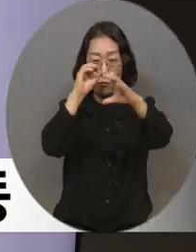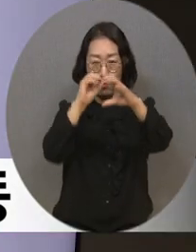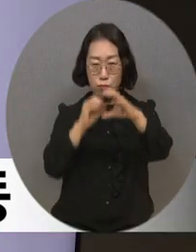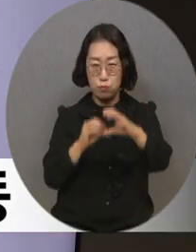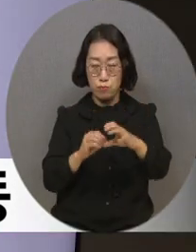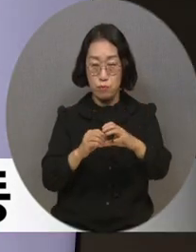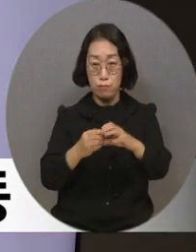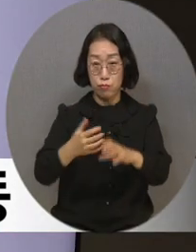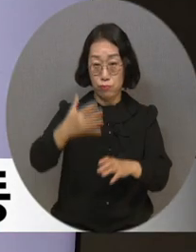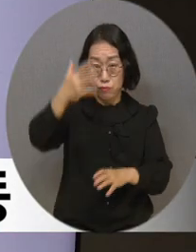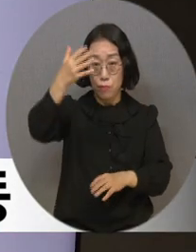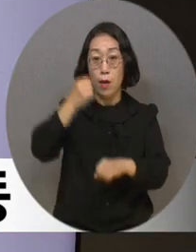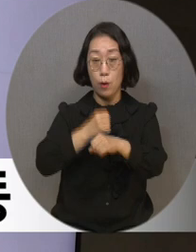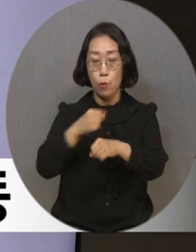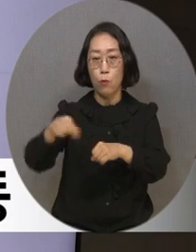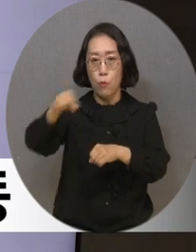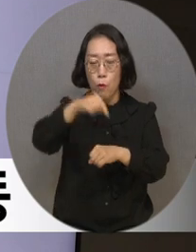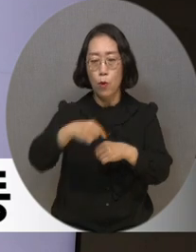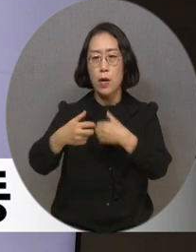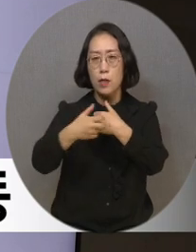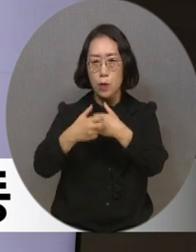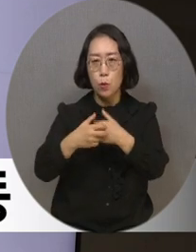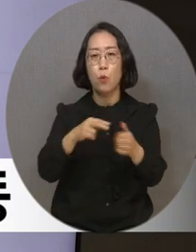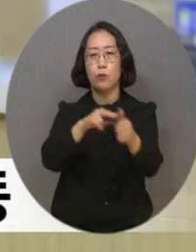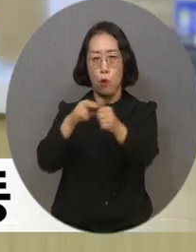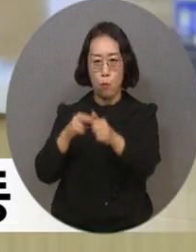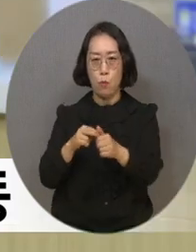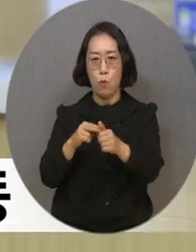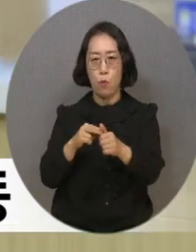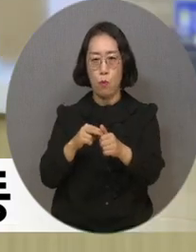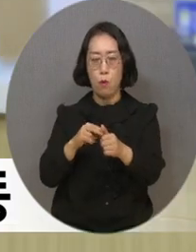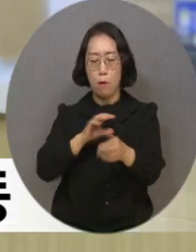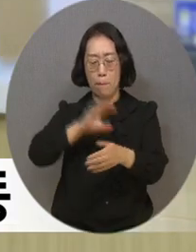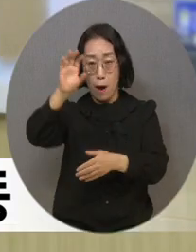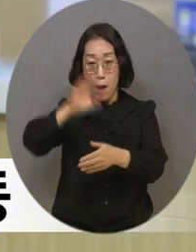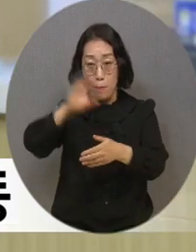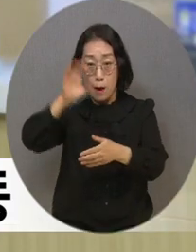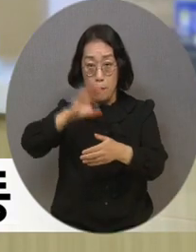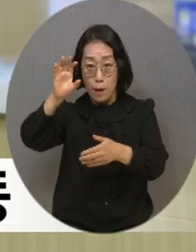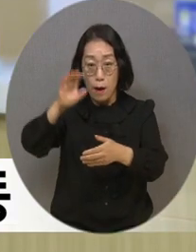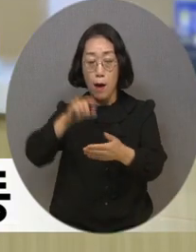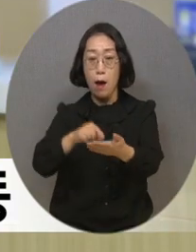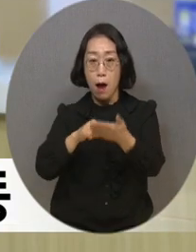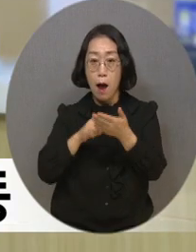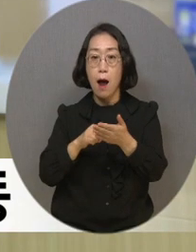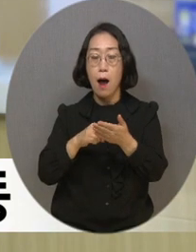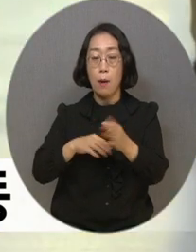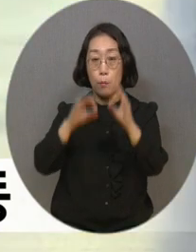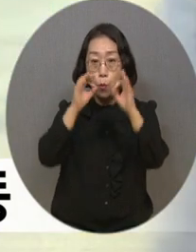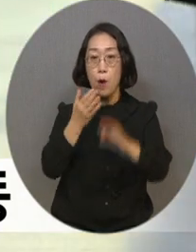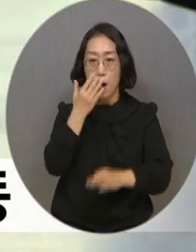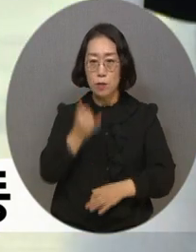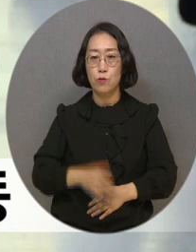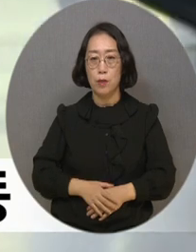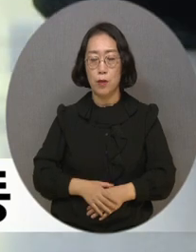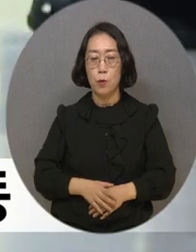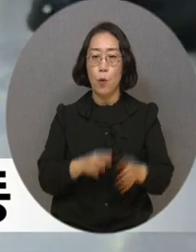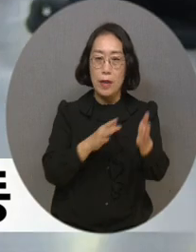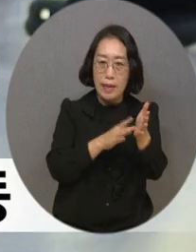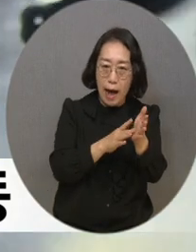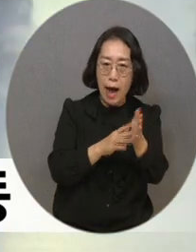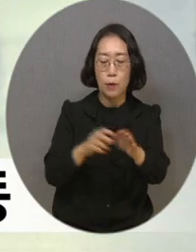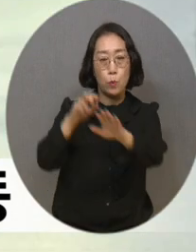의료정보와 의료기관 의료정보로 대폭 확대했습니다. 860곳의 의료기관의 진단 내역, 약물 처방